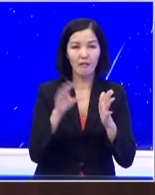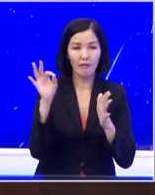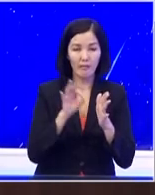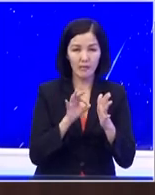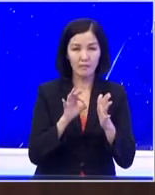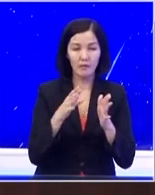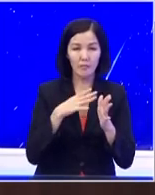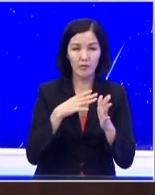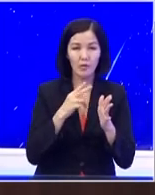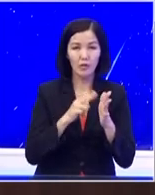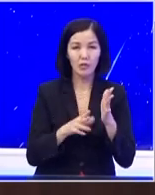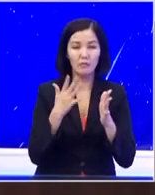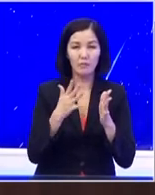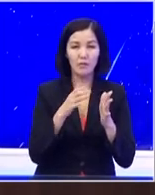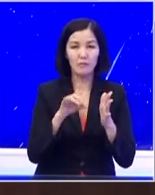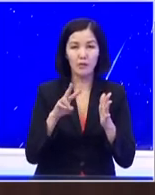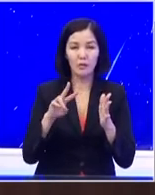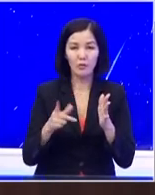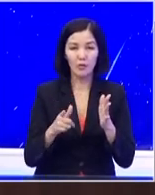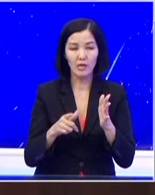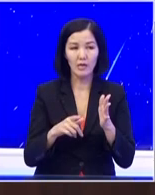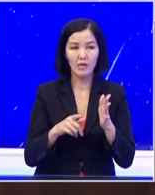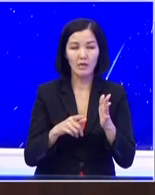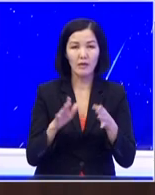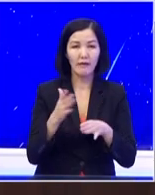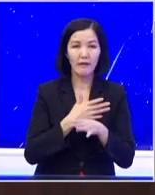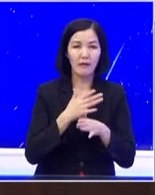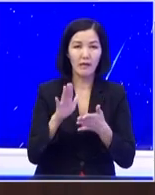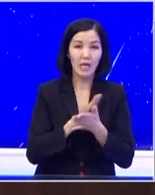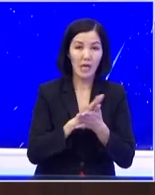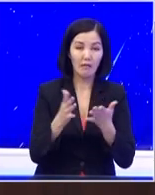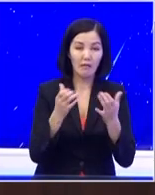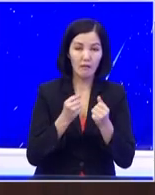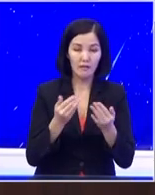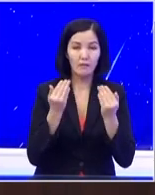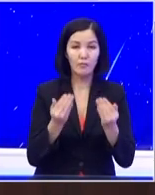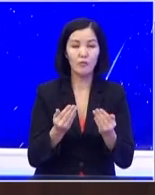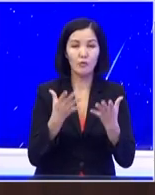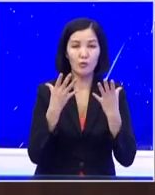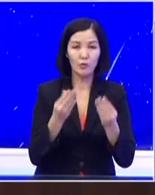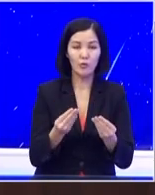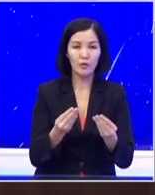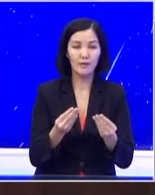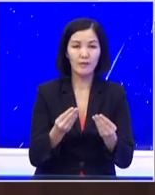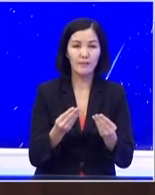де 75 миллионға грант алынды. Ал